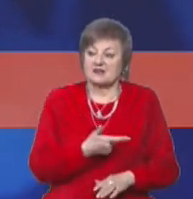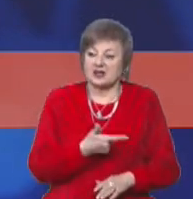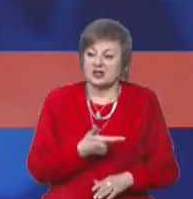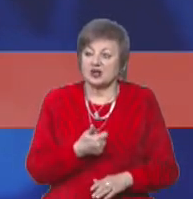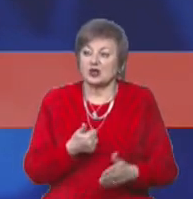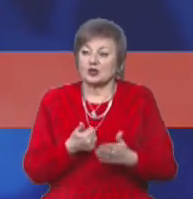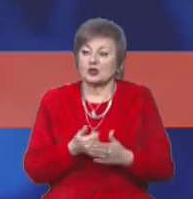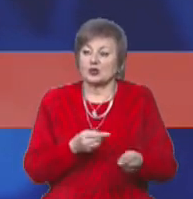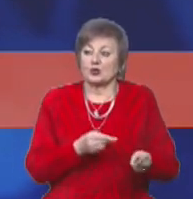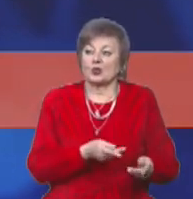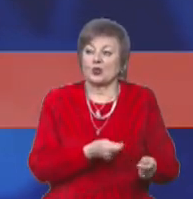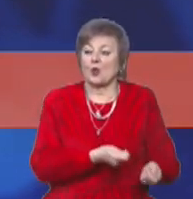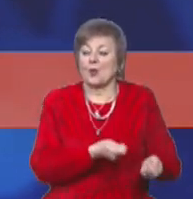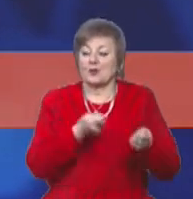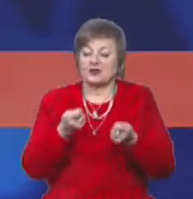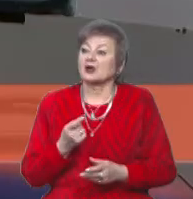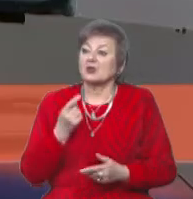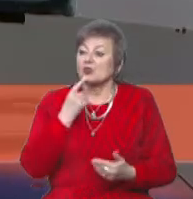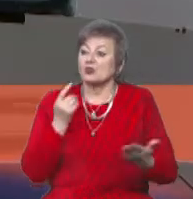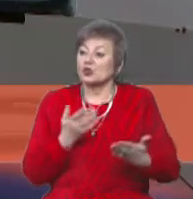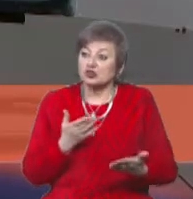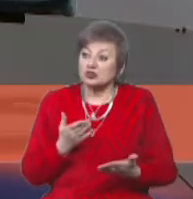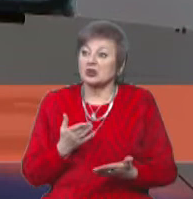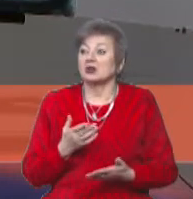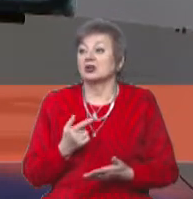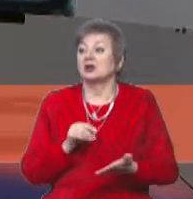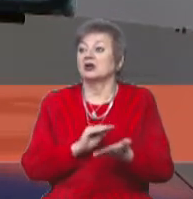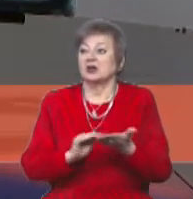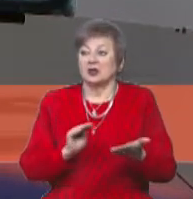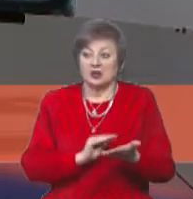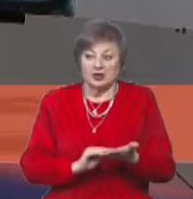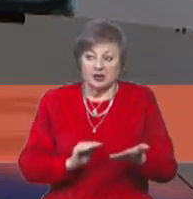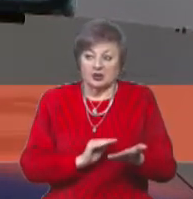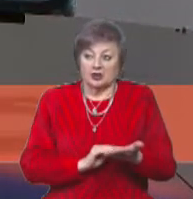до приезда первой, скажем так, партии лошадей. Алиса написала,